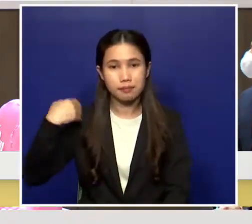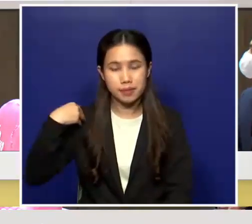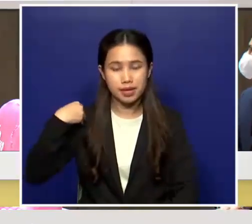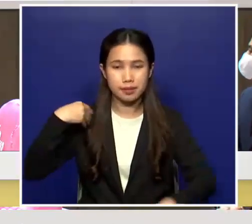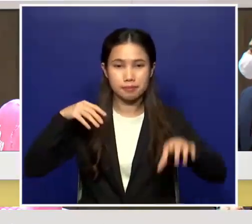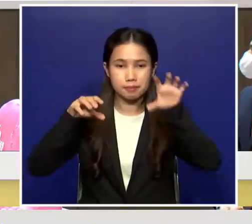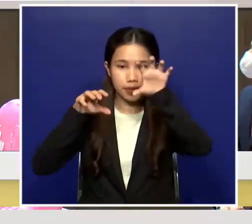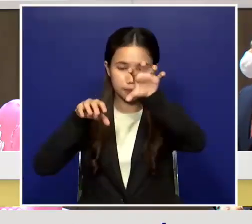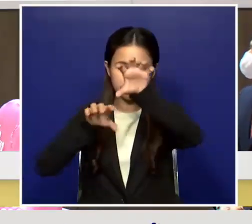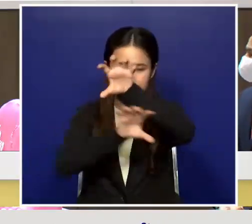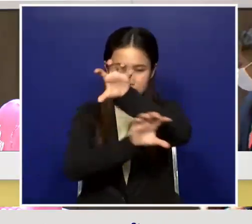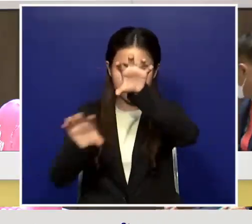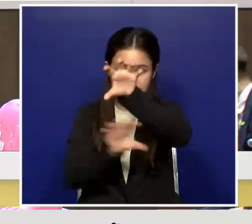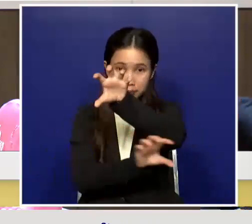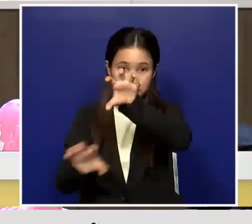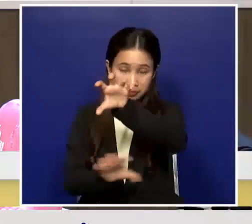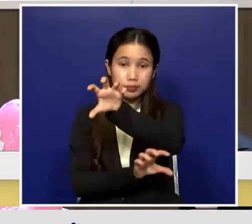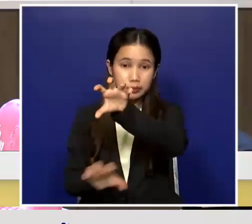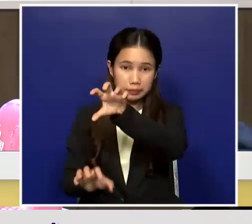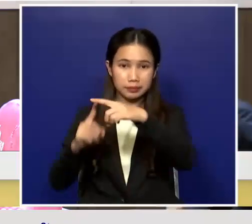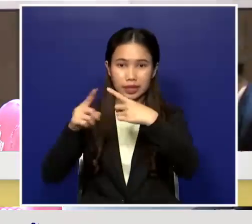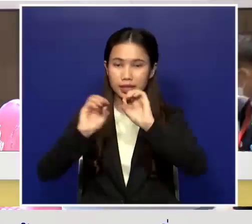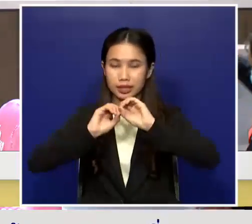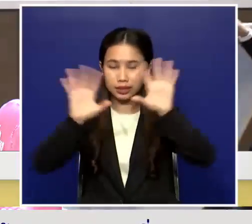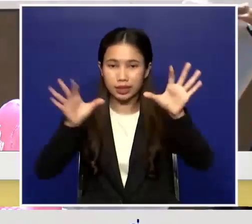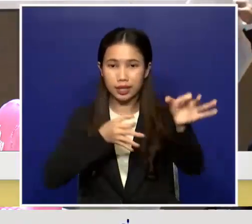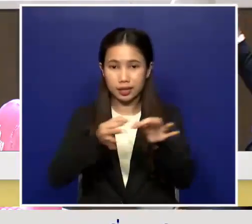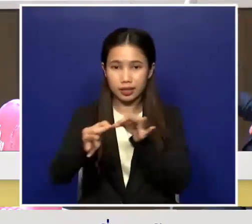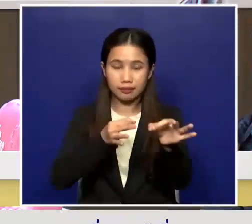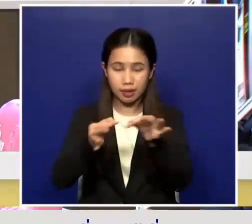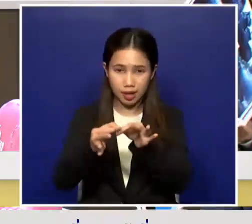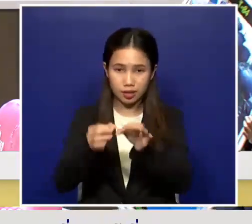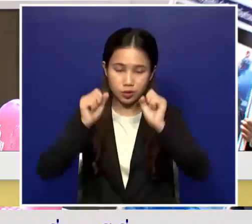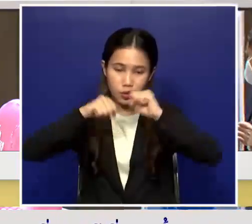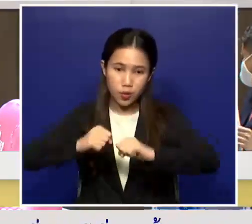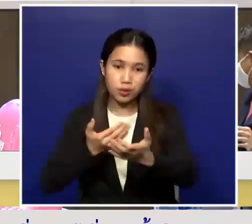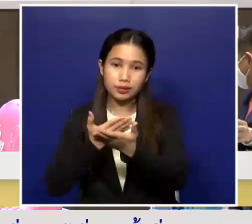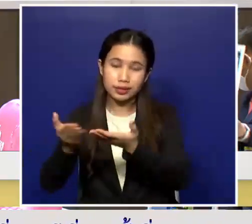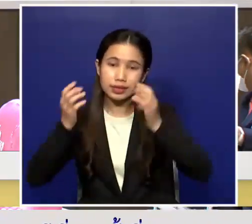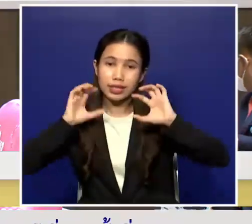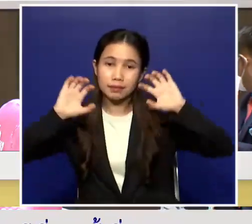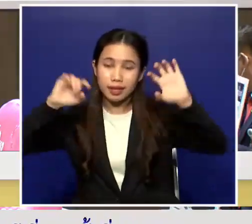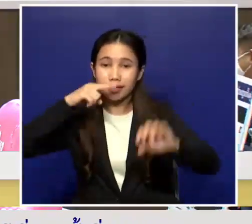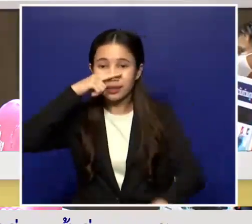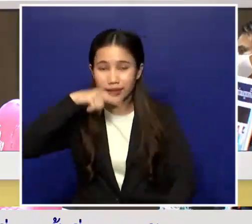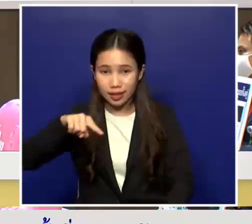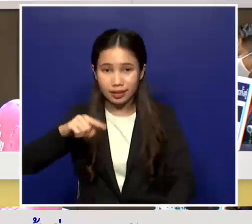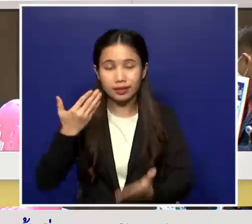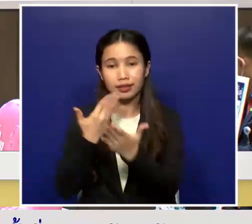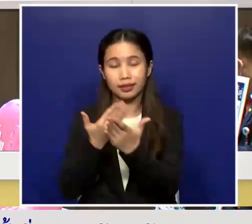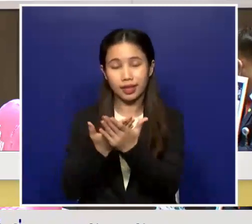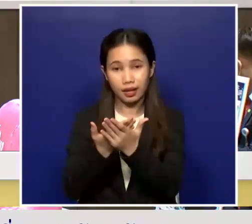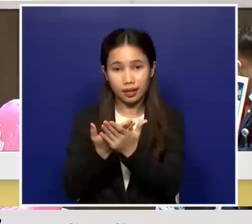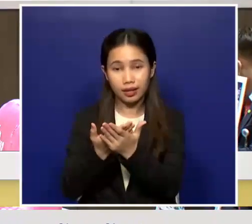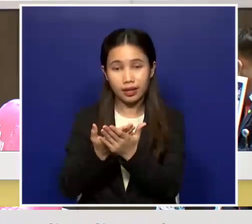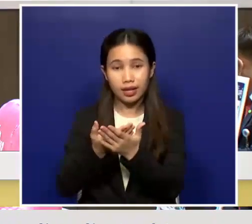งเลยว่าเป็น G2K นะยูเครนตกลงซื้อกับรัฐบาลไทยแต่ตอนจ่ายเงินนะครับรัฐบาลไ